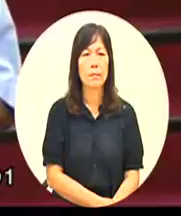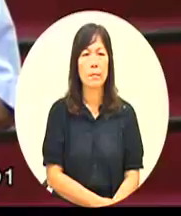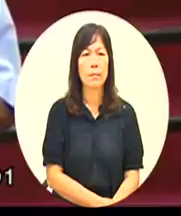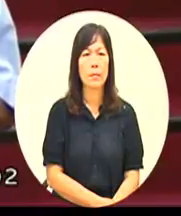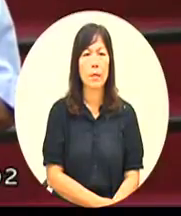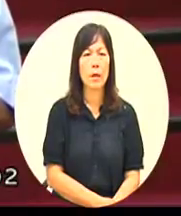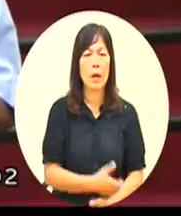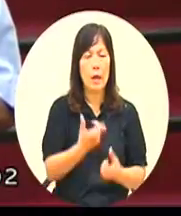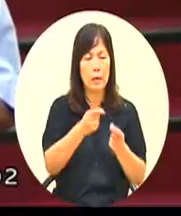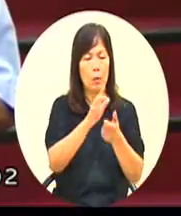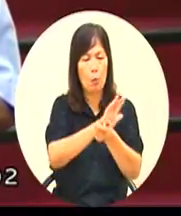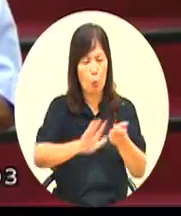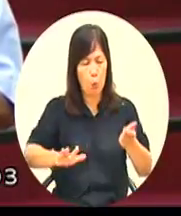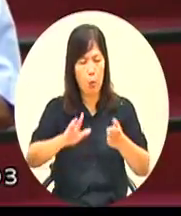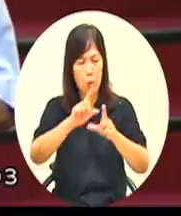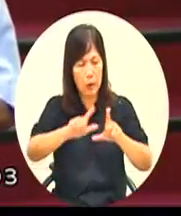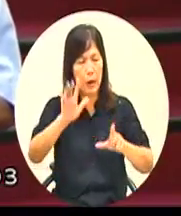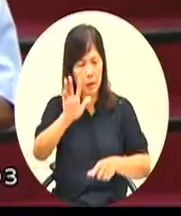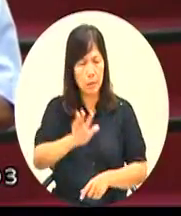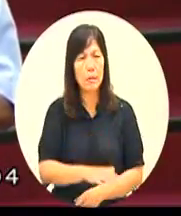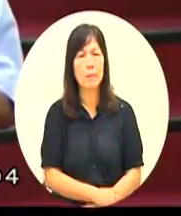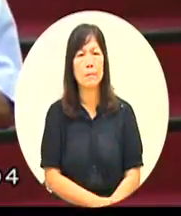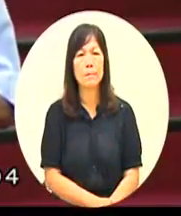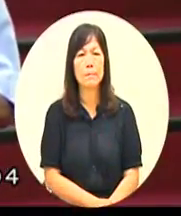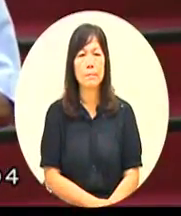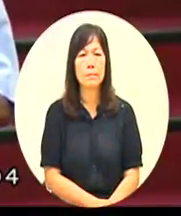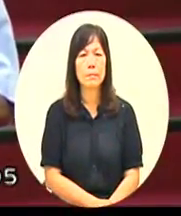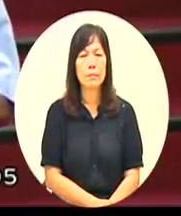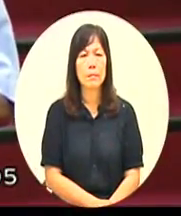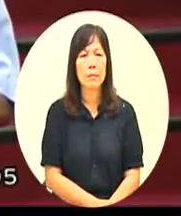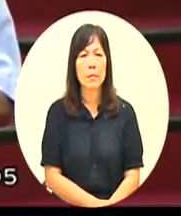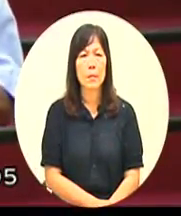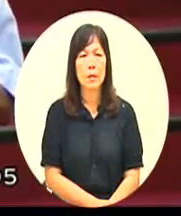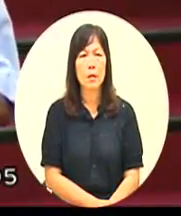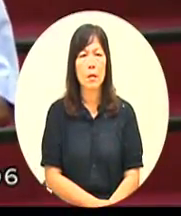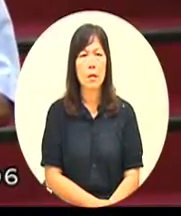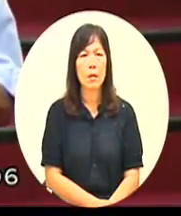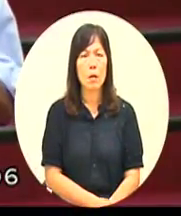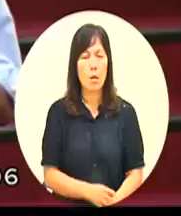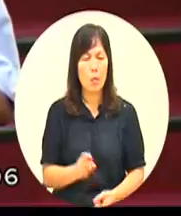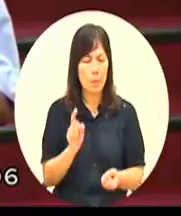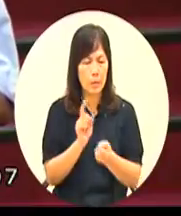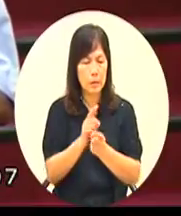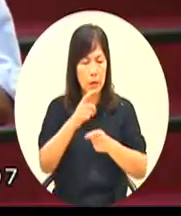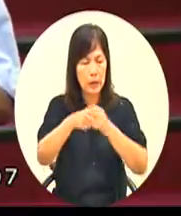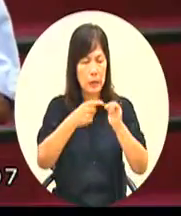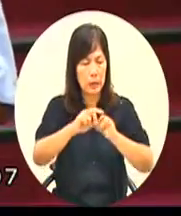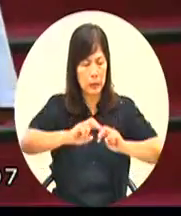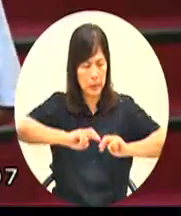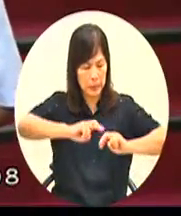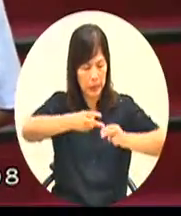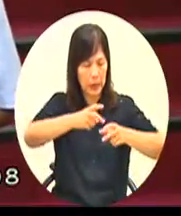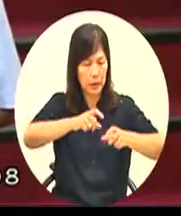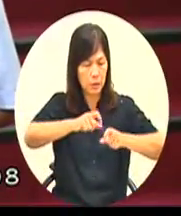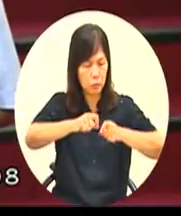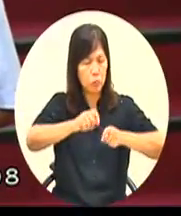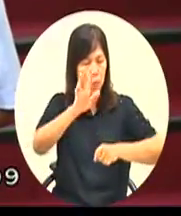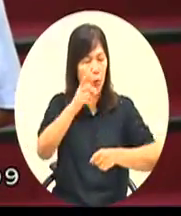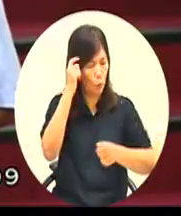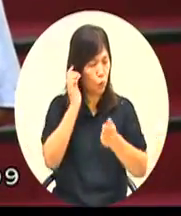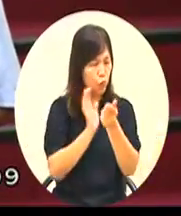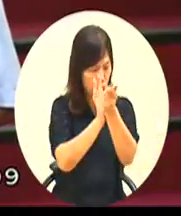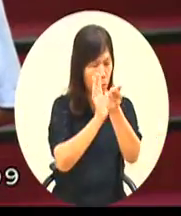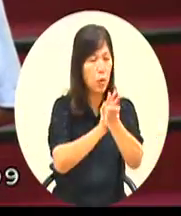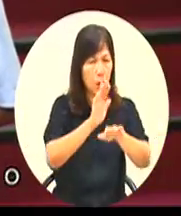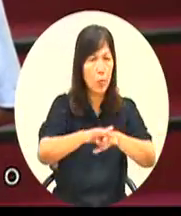也会产生很多的问题。当然，我们都支持年金改革的方案。我